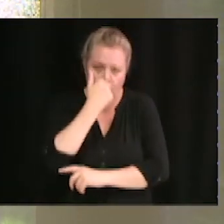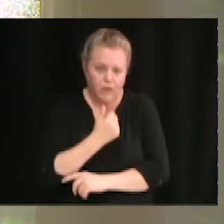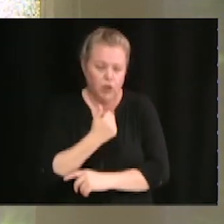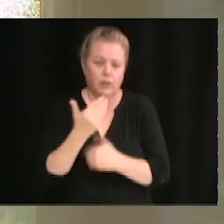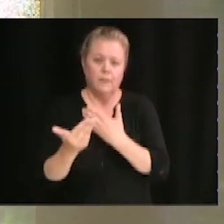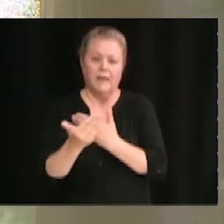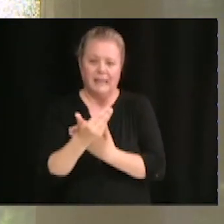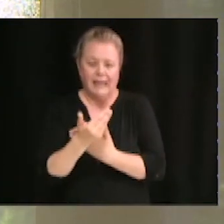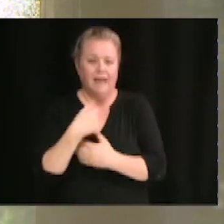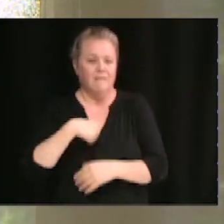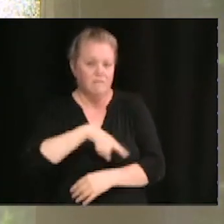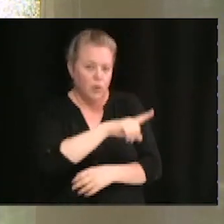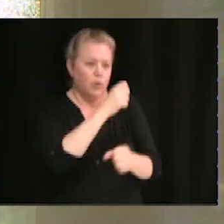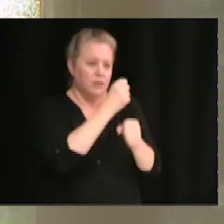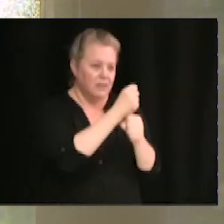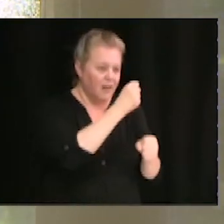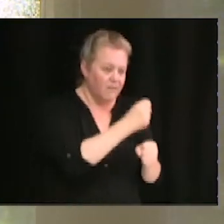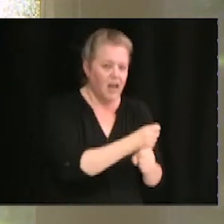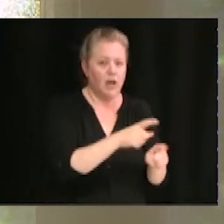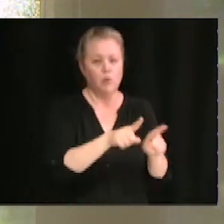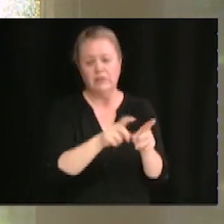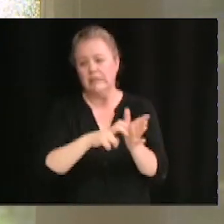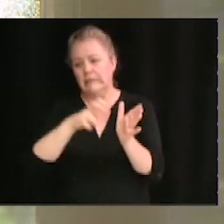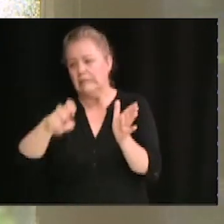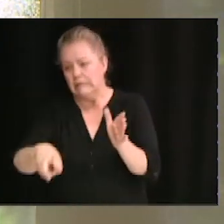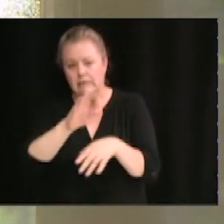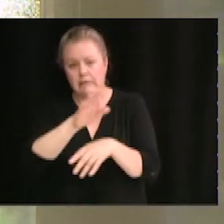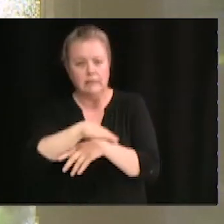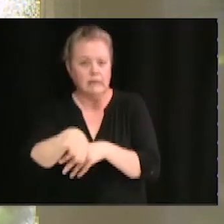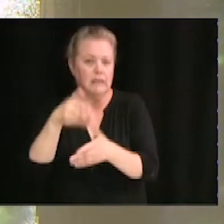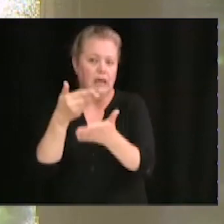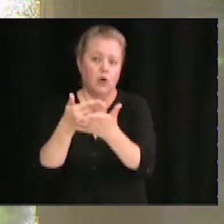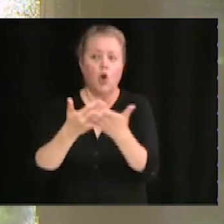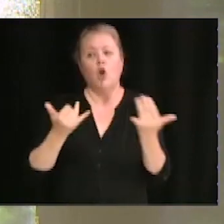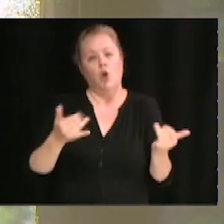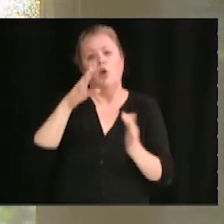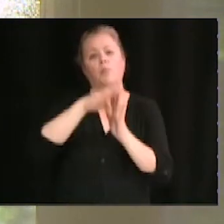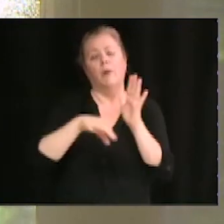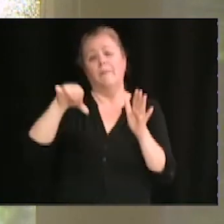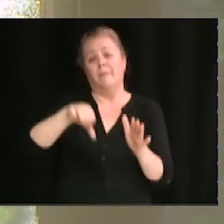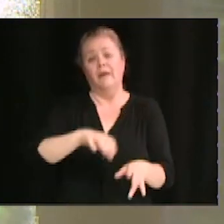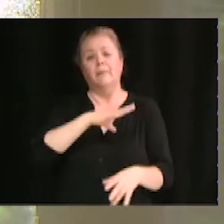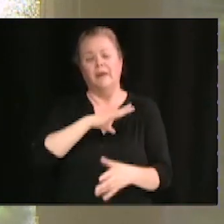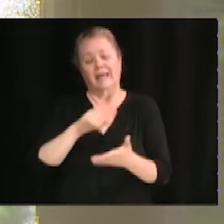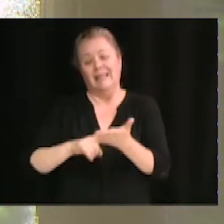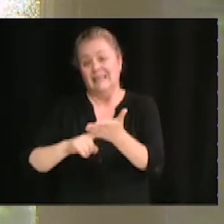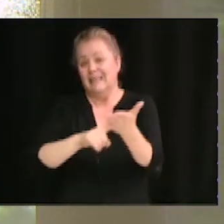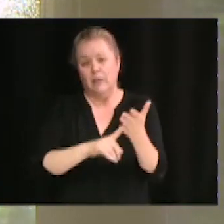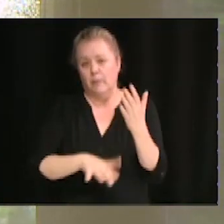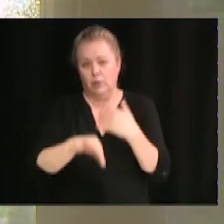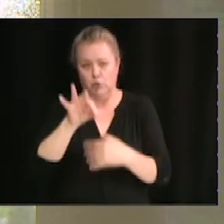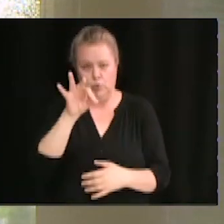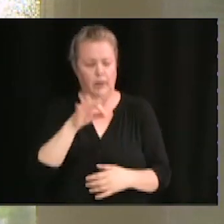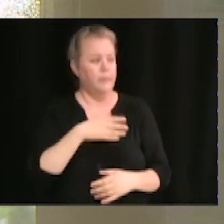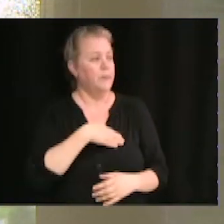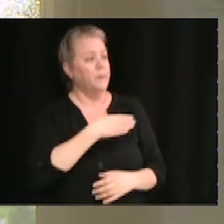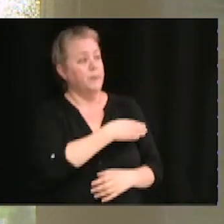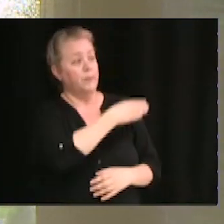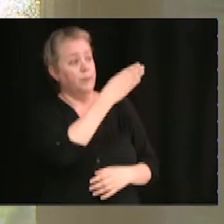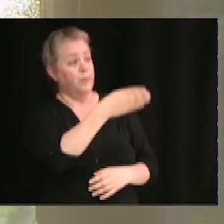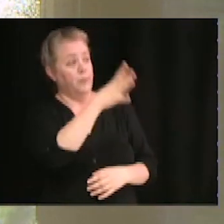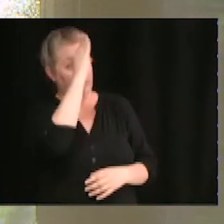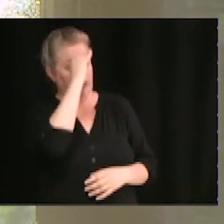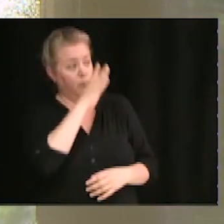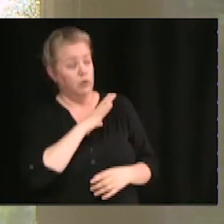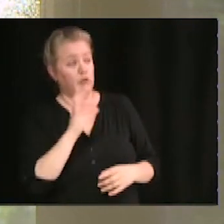enfants. Là, c'est moins pire ces temps-ci, mais il faut que ces travaux-là se fassent. Alors, merci, M. Poisson. Et, M. Fréchette, vous aviez